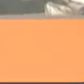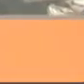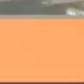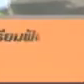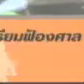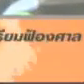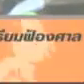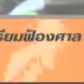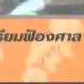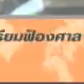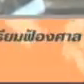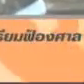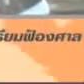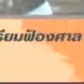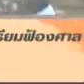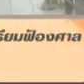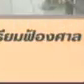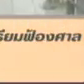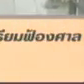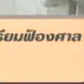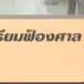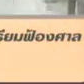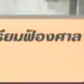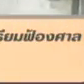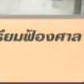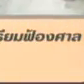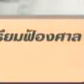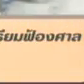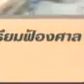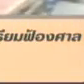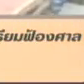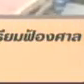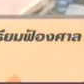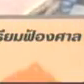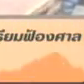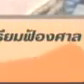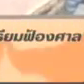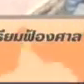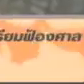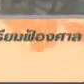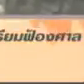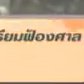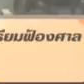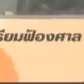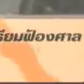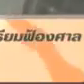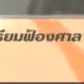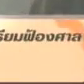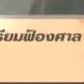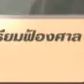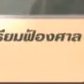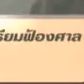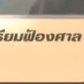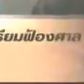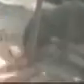ตลาดดอยมูเซอร์อำเภอแม่สอดจังหวัดตากเตรียมฟ้องศาลเพื่อเรียกค่าเสียหายหลังจังหวัดตากส่งเจ้าหน้าที่เข้าไปรื้อแผงขายของออกเพื่อปรับปรุง